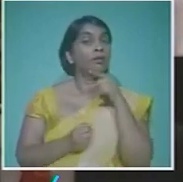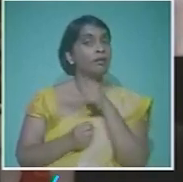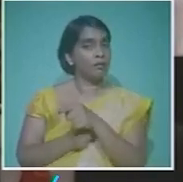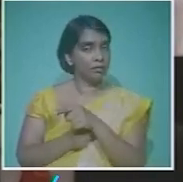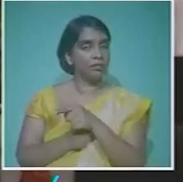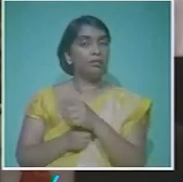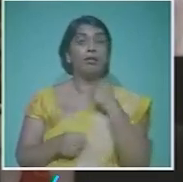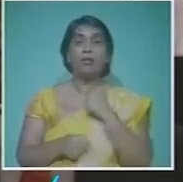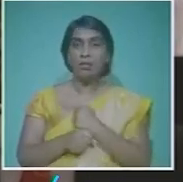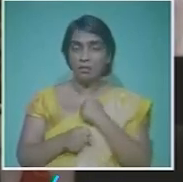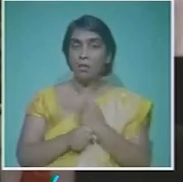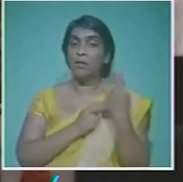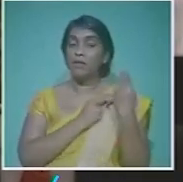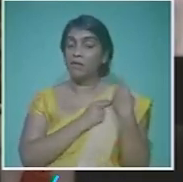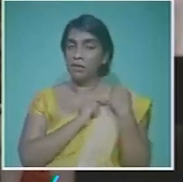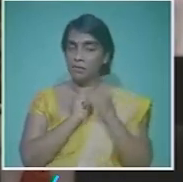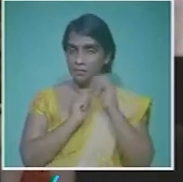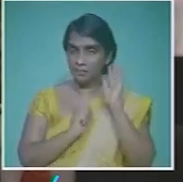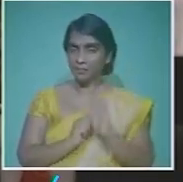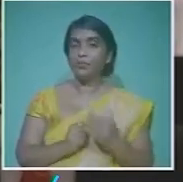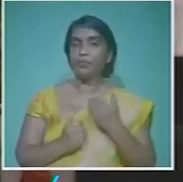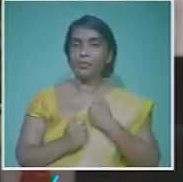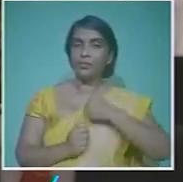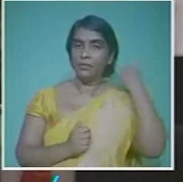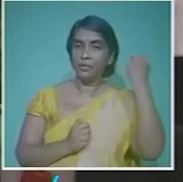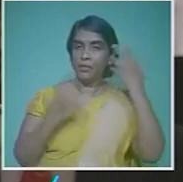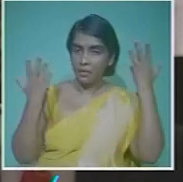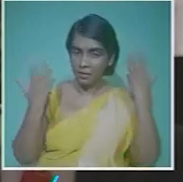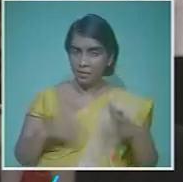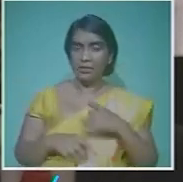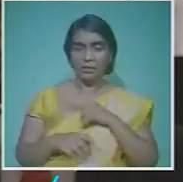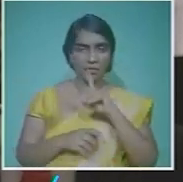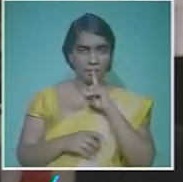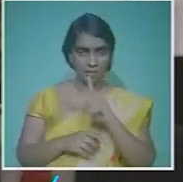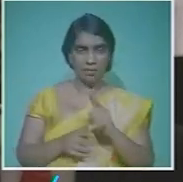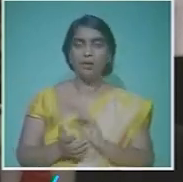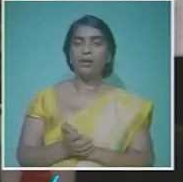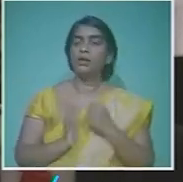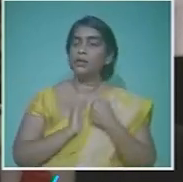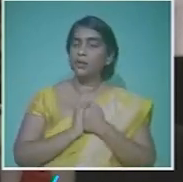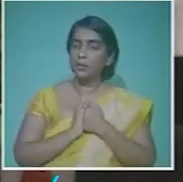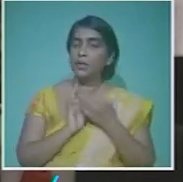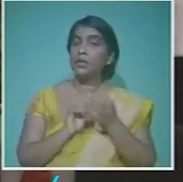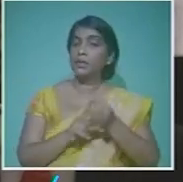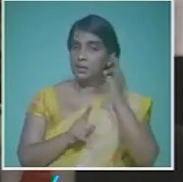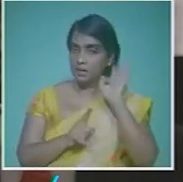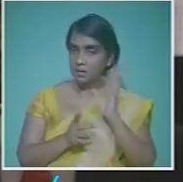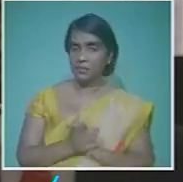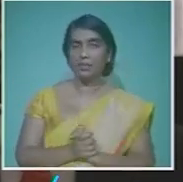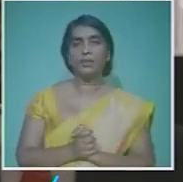තමයි ආණ්ඩුවේ කාර්යභාරය විය යුත්තේ මම මගේ කතාව අවසන් කරන්න හදන්නේ ගරු සභාපතිතුමනි